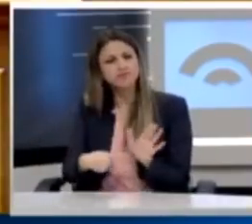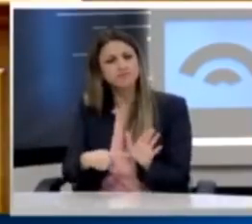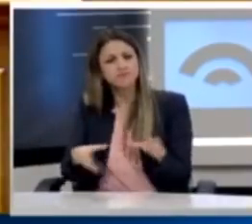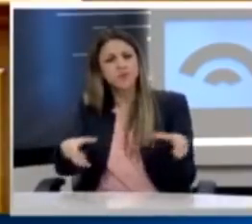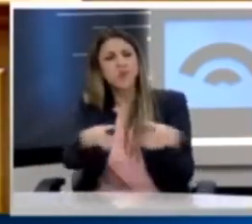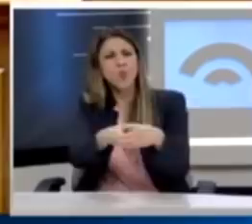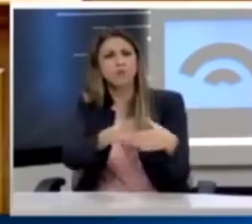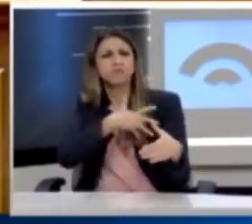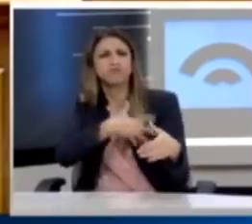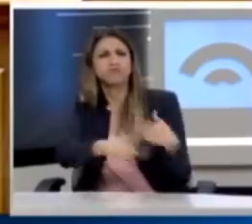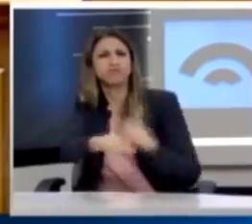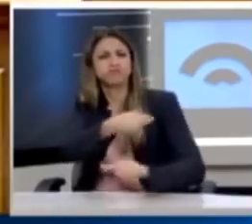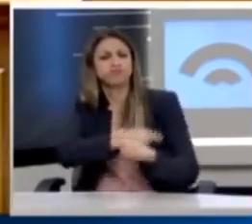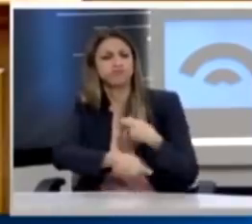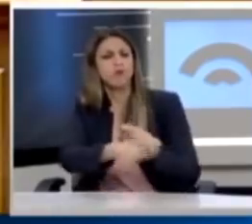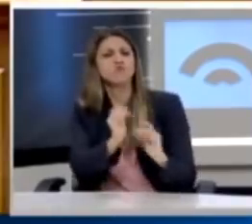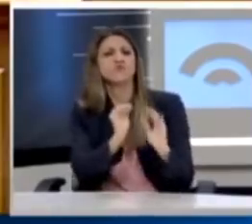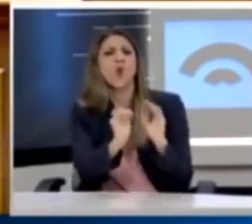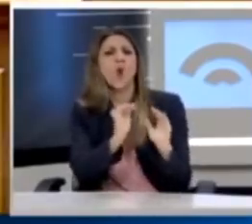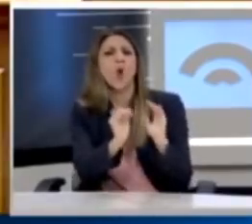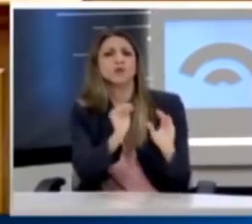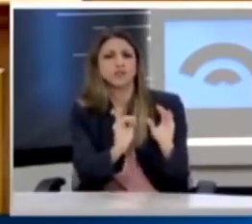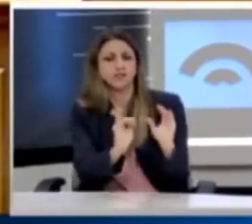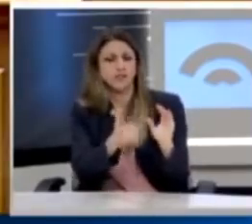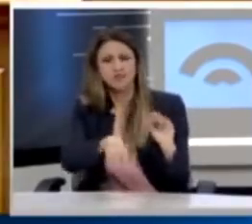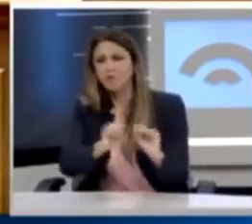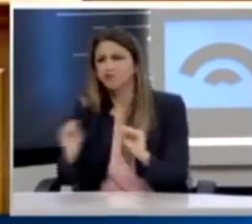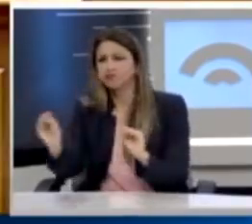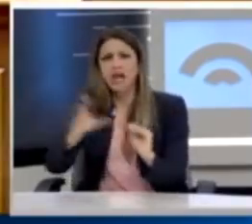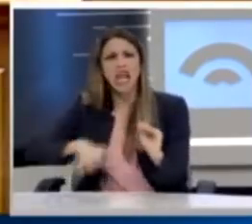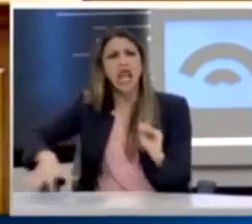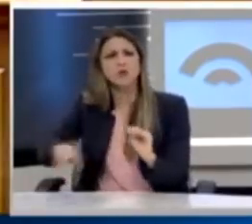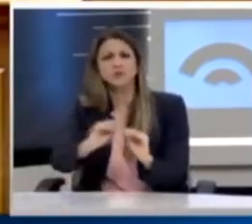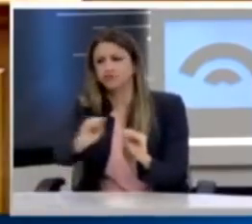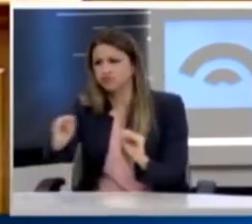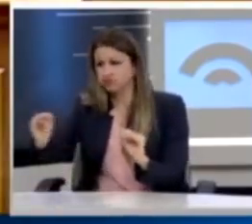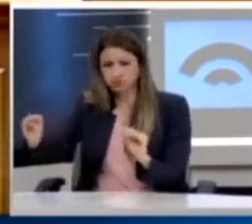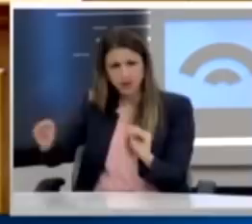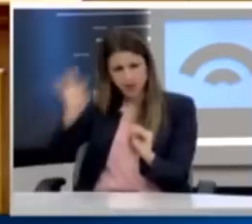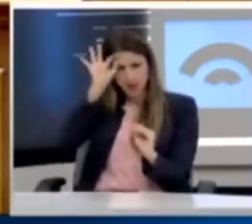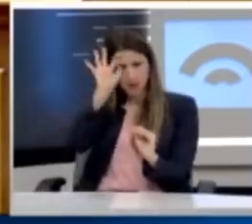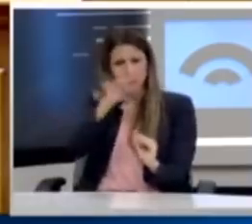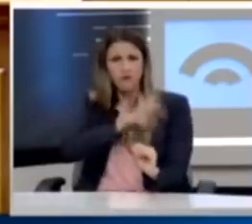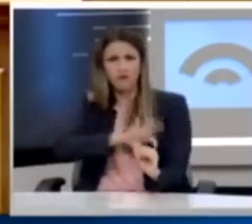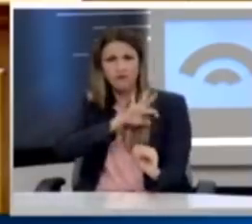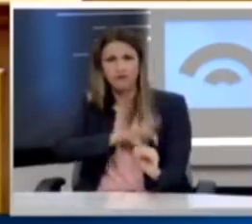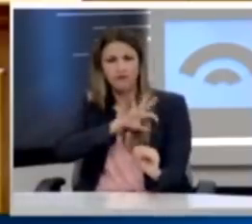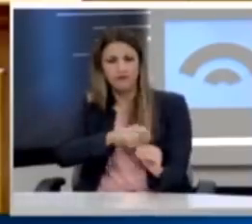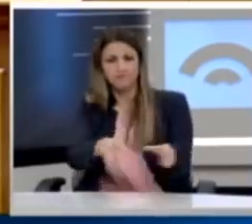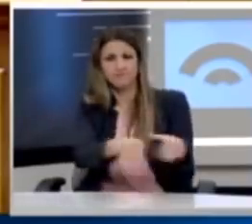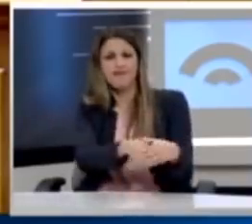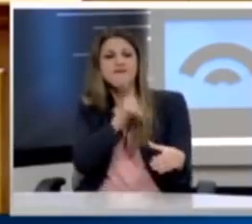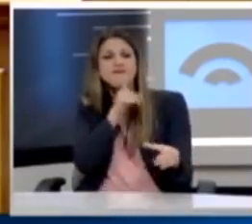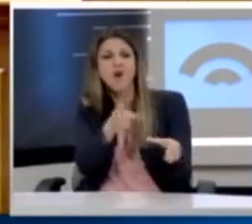μεγάλου κεφαλαίου, από τη ληστεία και εκμετάλλευση άλλων λαών, μήπως εξασφαλίσουν μεγαλύτερο μερίδιο και κέρδη.